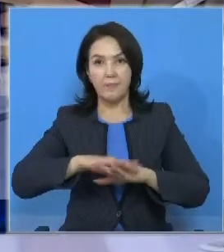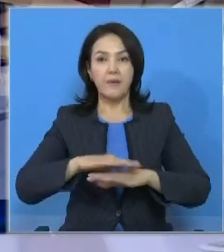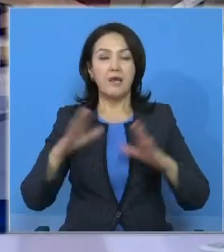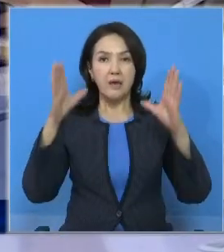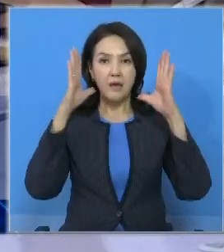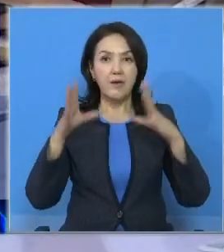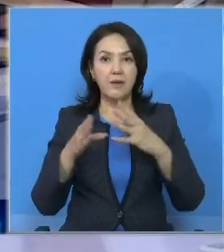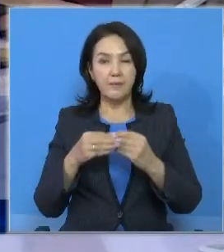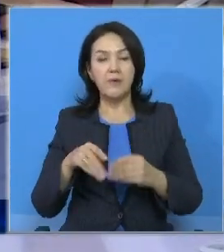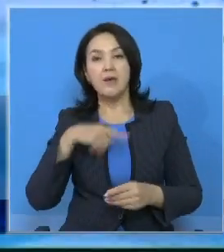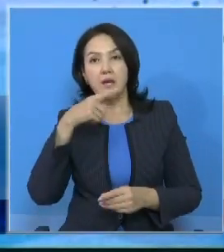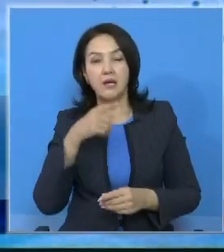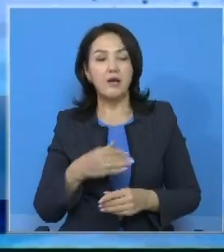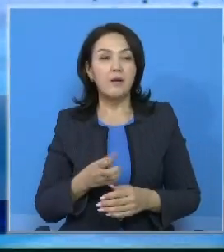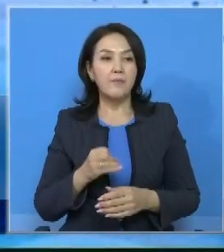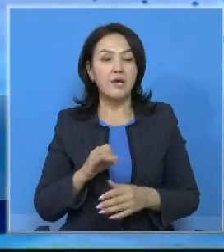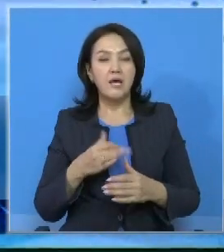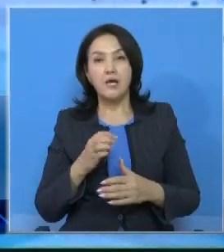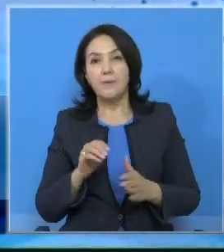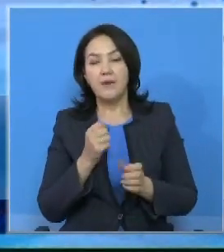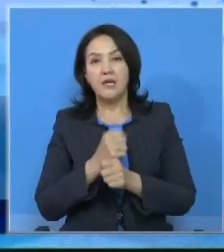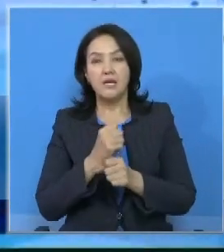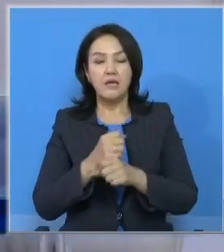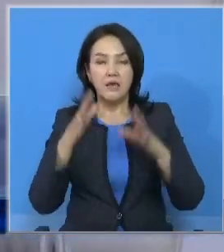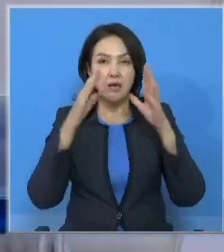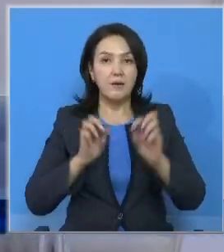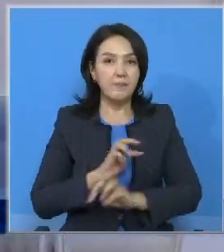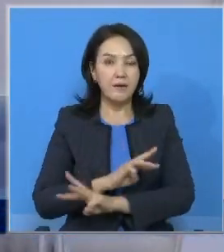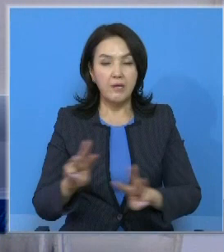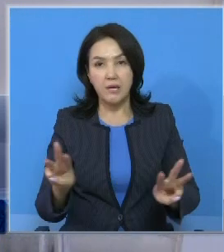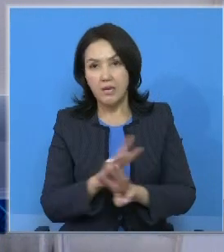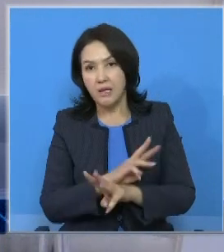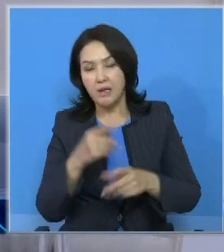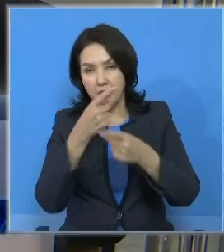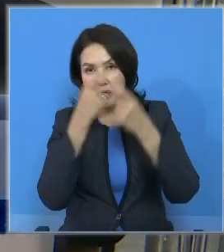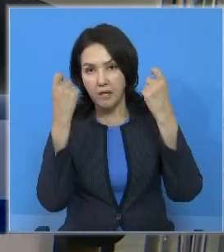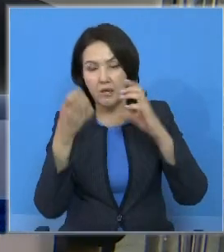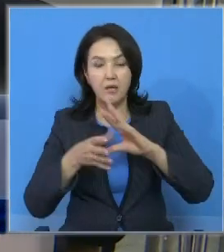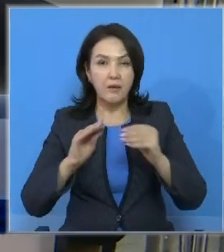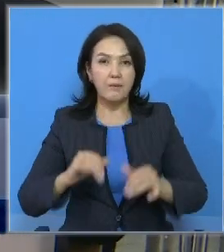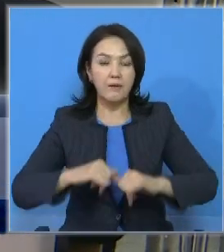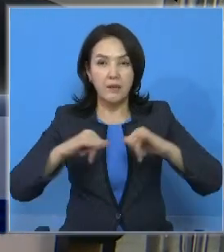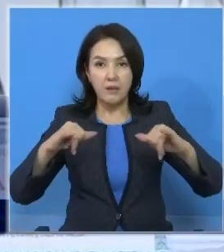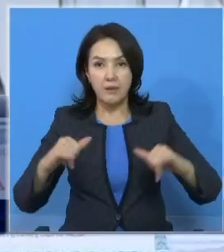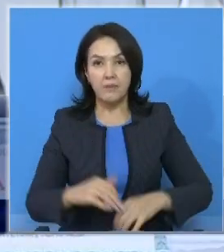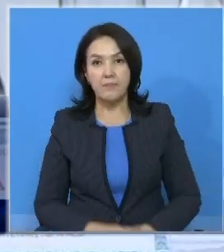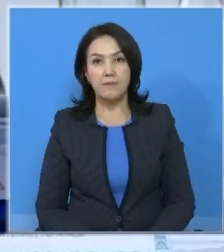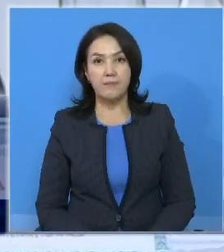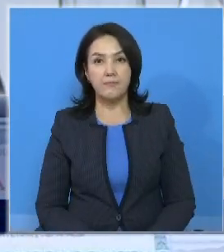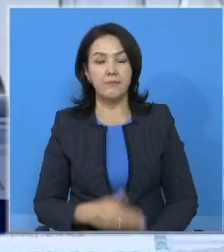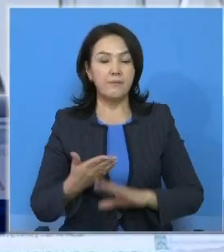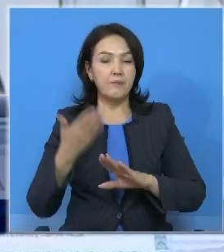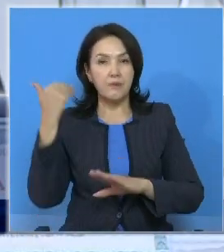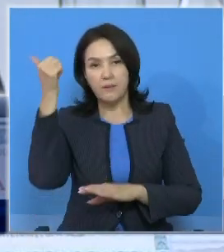религиозными объединениями говорил председатель комитета по делам религии Министерства информации и общественного развития. В прошлом году